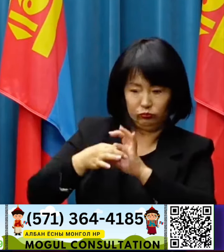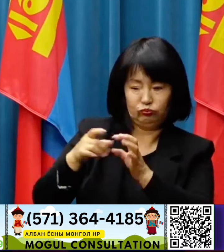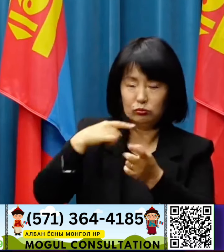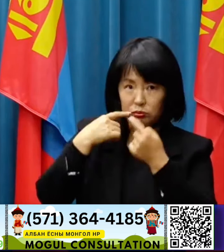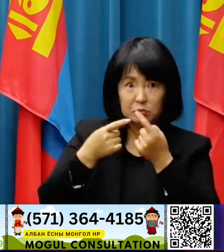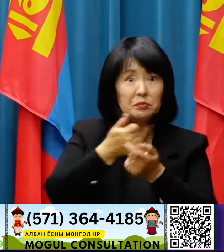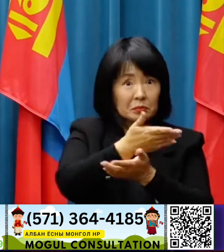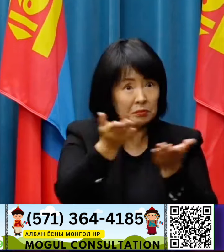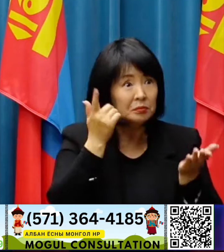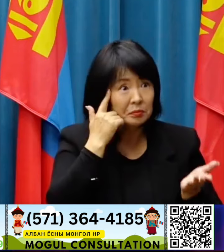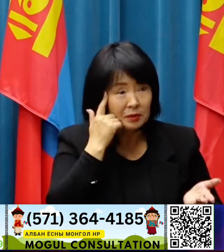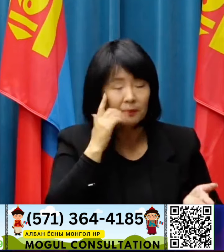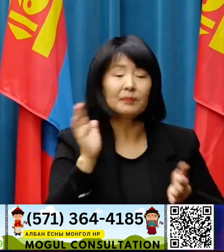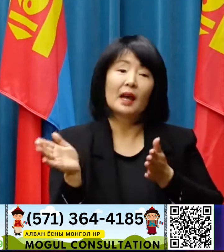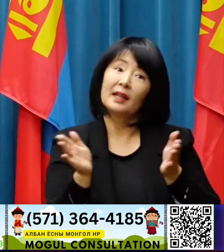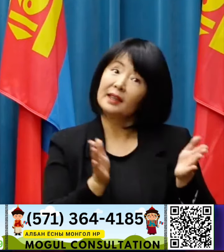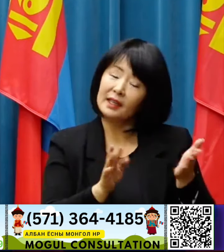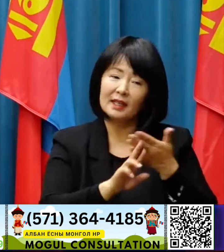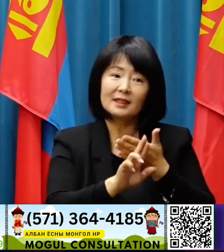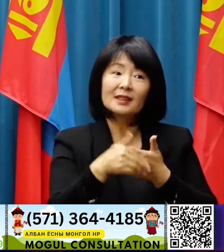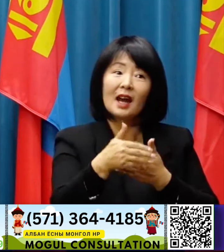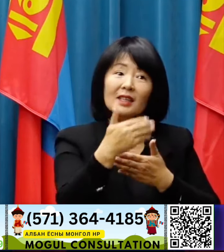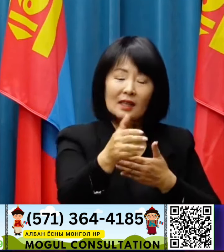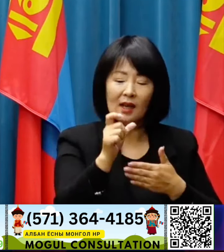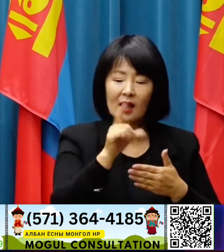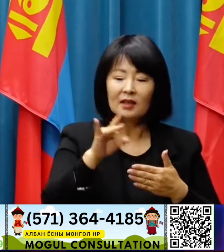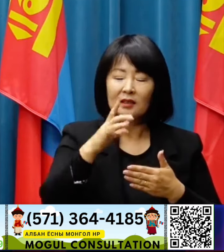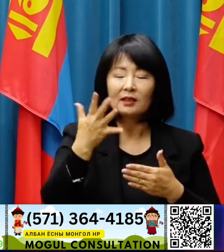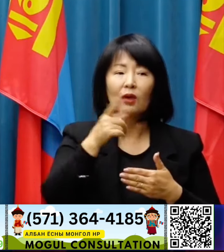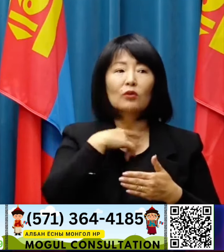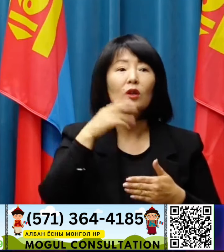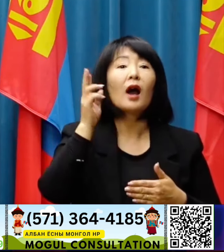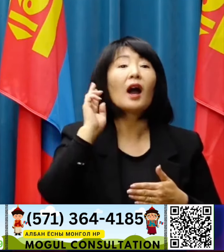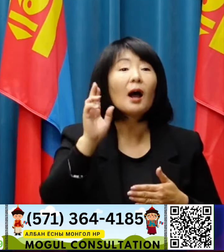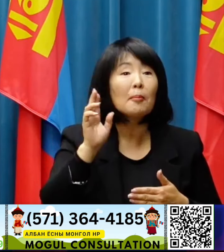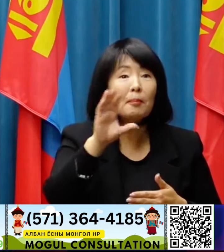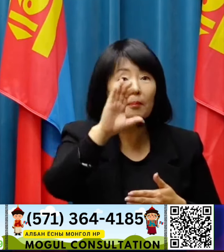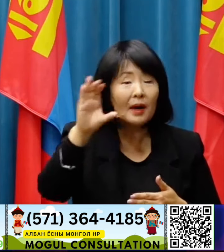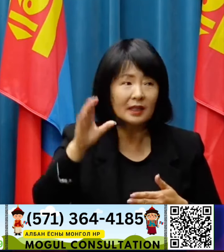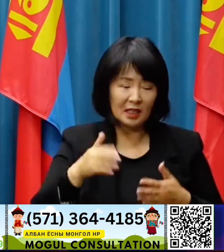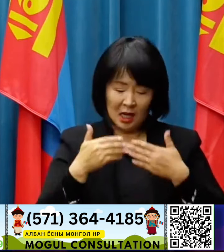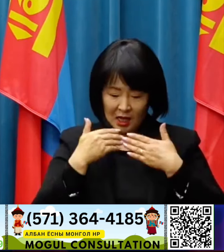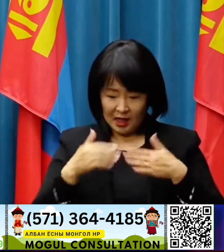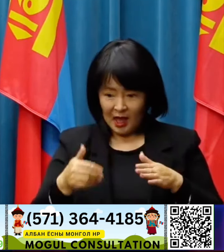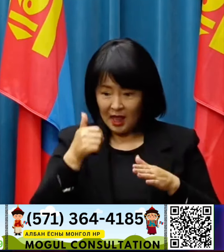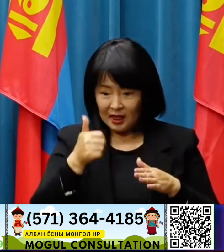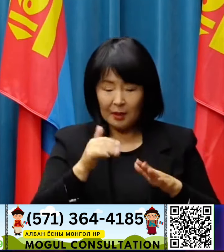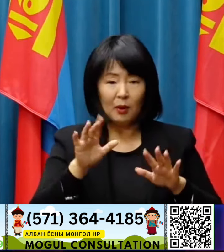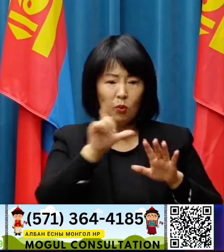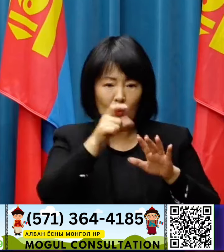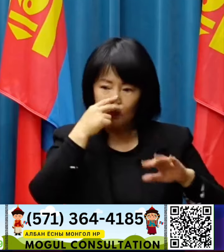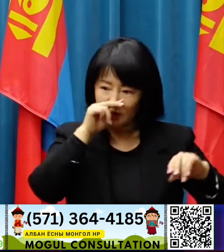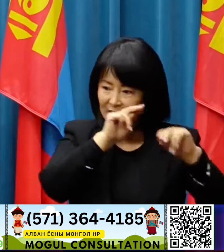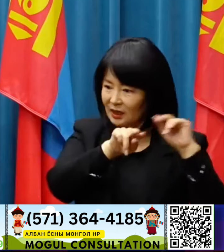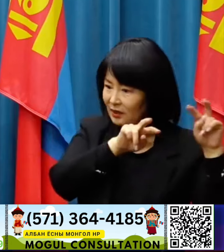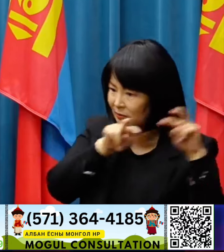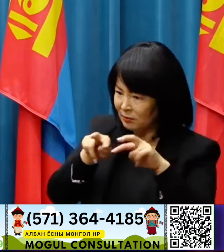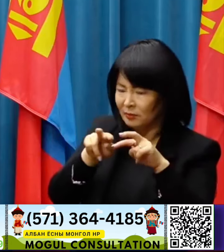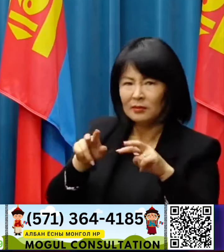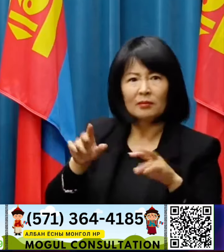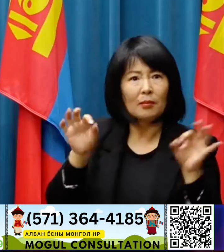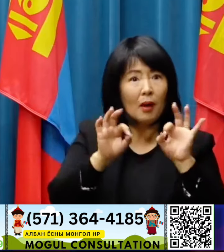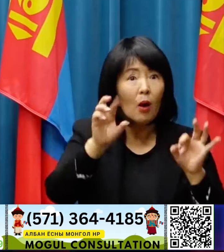мэднэ. Тэгэхээр цаашдаа бид нэр Эрдэнэ тавталгын офицуд компаниг ийм одоо нээлттэй байдлаар ард түмний хяналтанд аваачихгүй